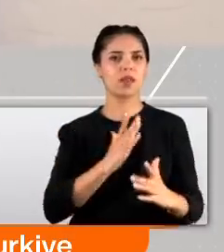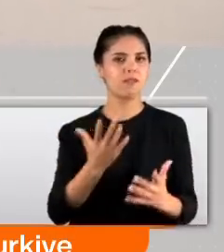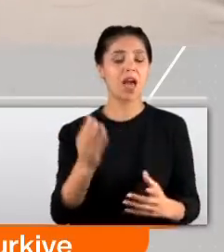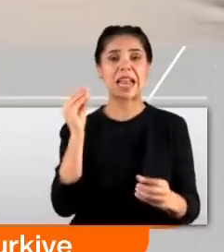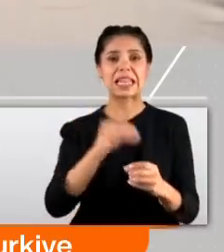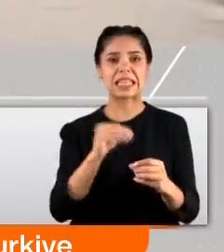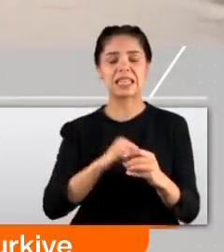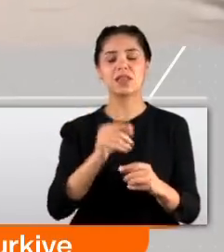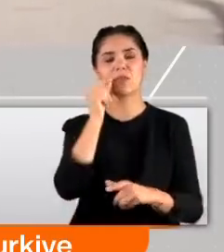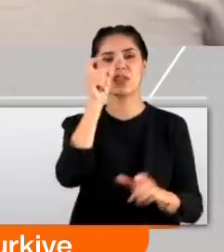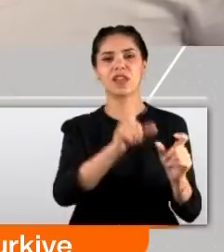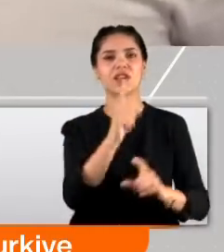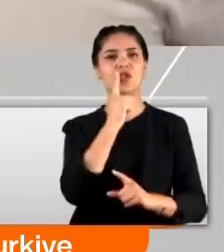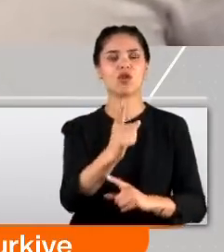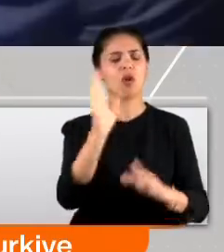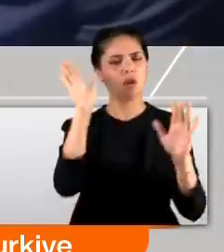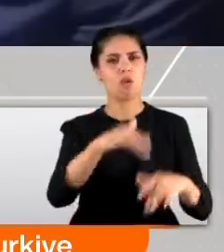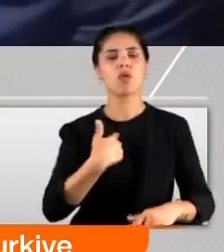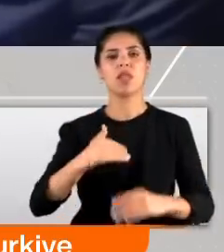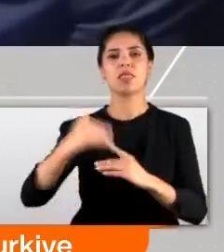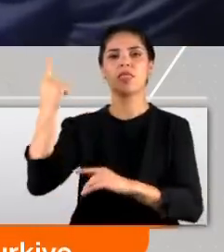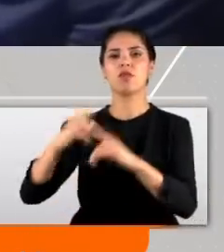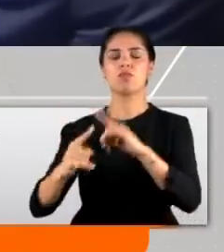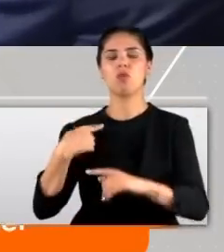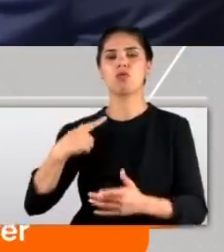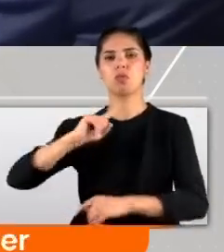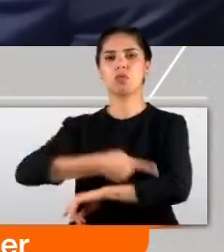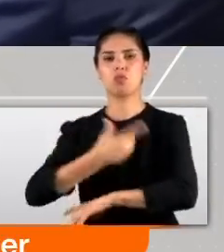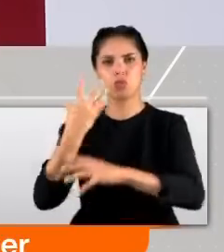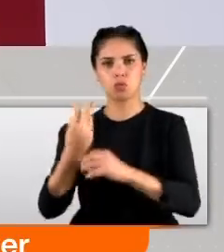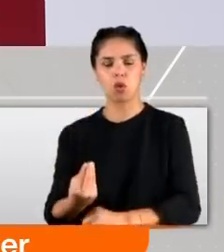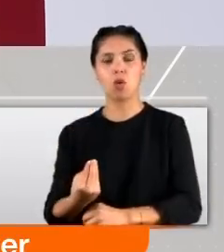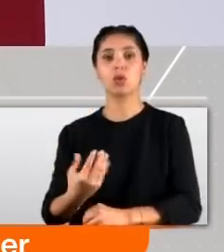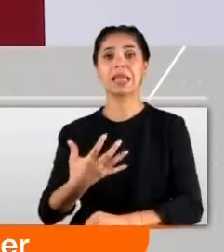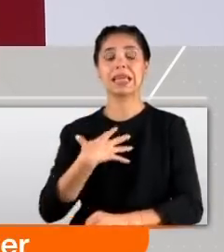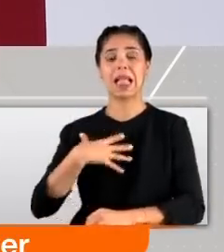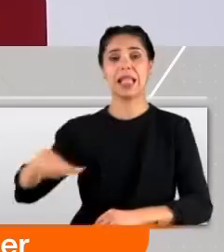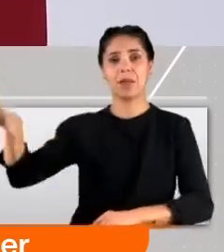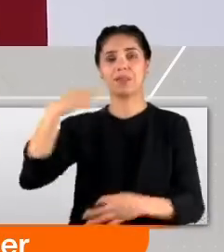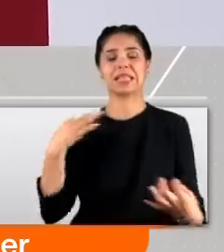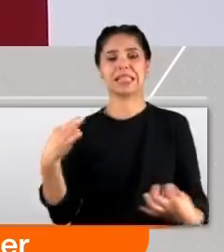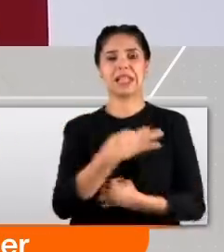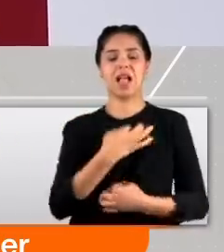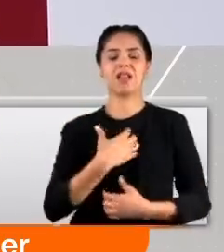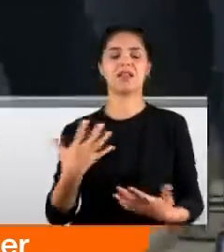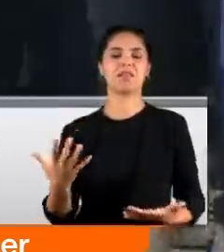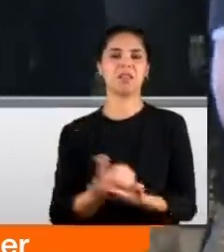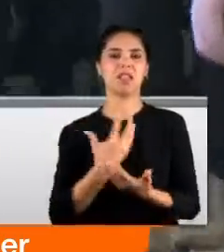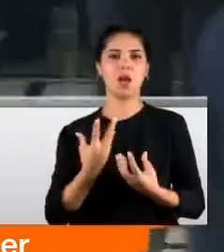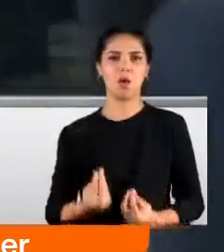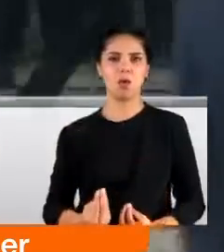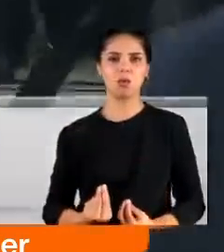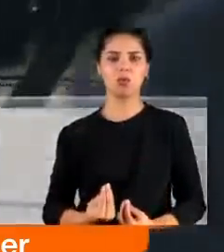İçimizdeki mandacılara rağmen dış politikamızı güçlendirdik, itibar ve özgüven kazandırdık.